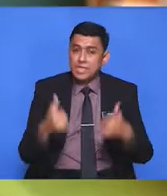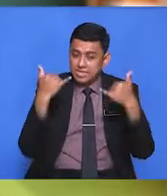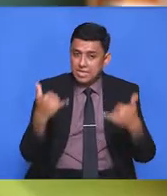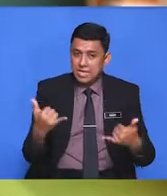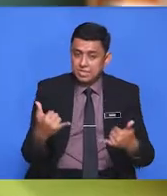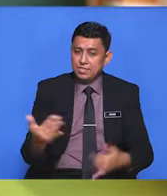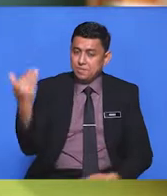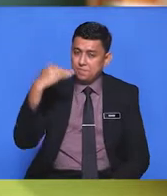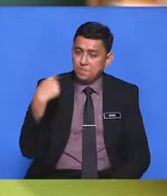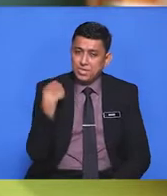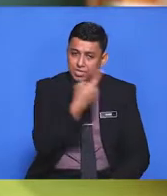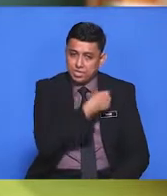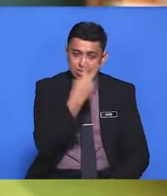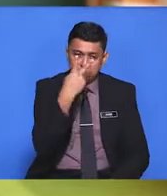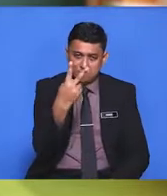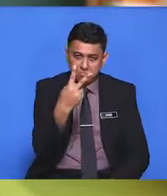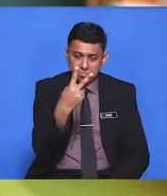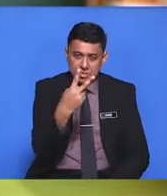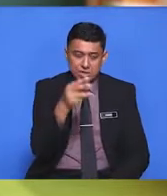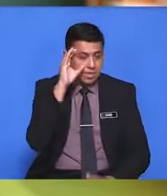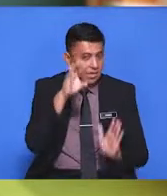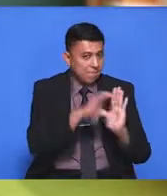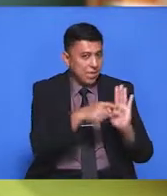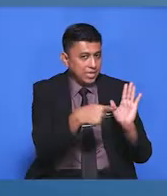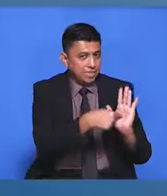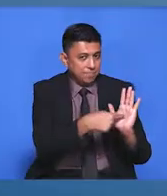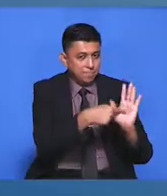Sekarang, mari kita lihat paparan yang disediakan.